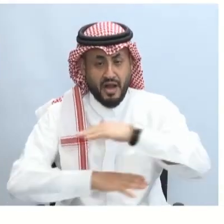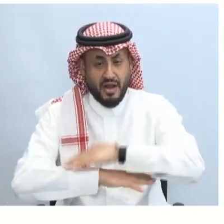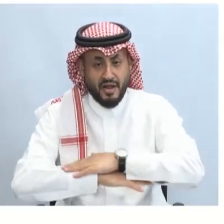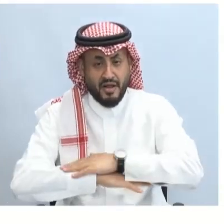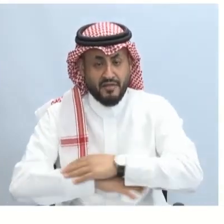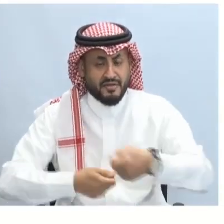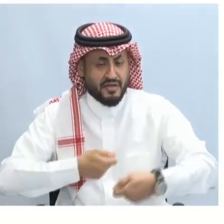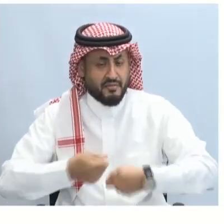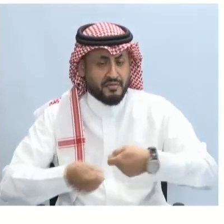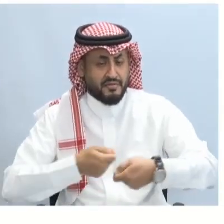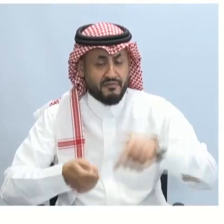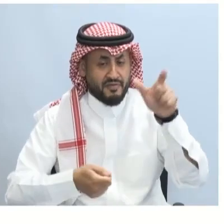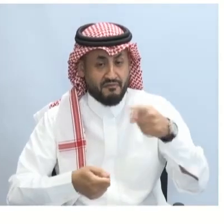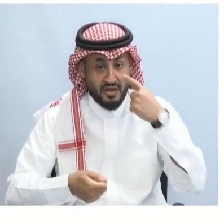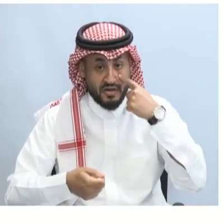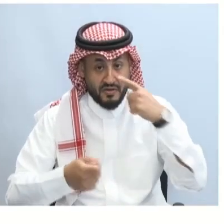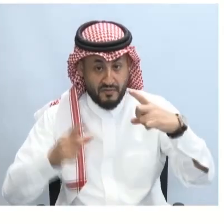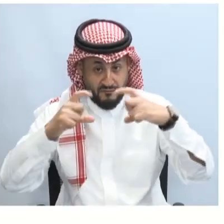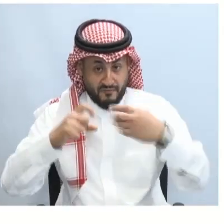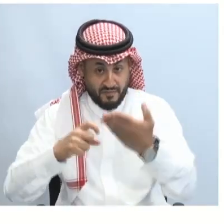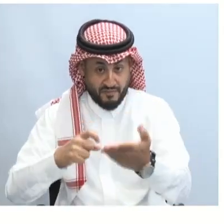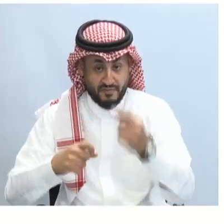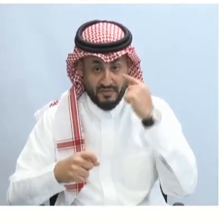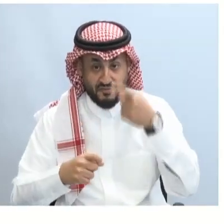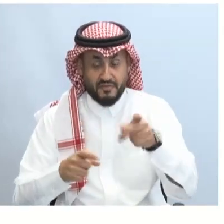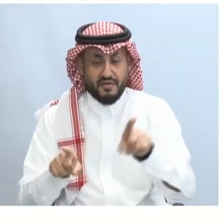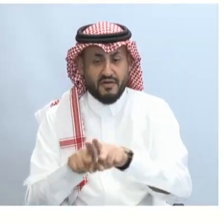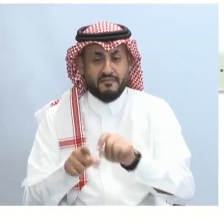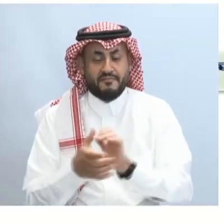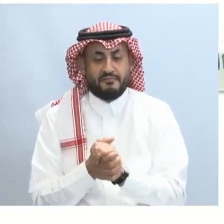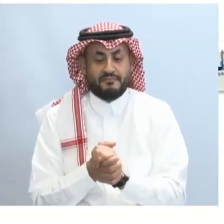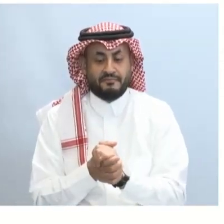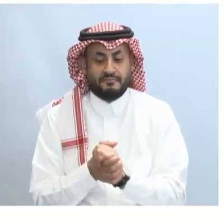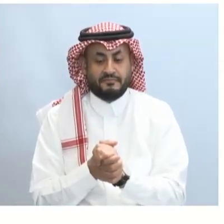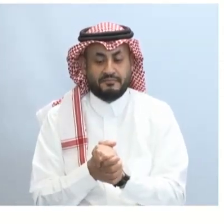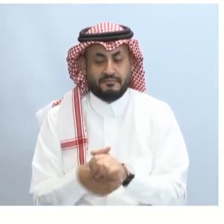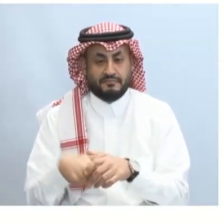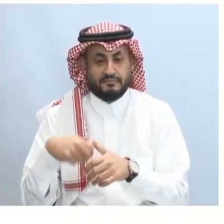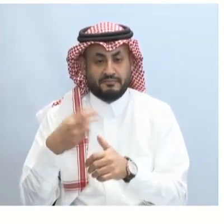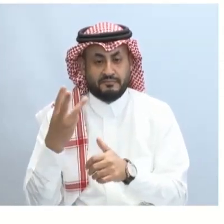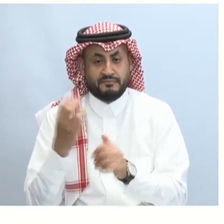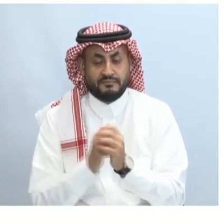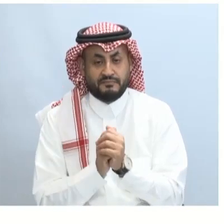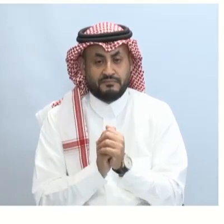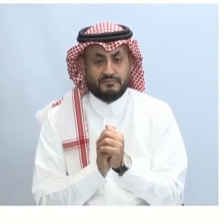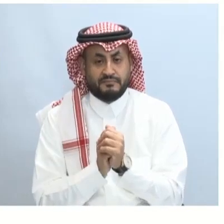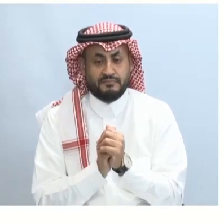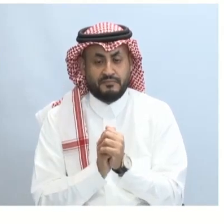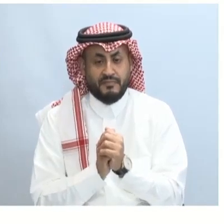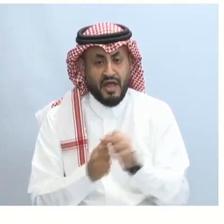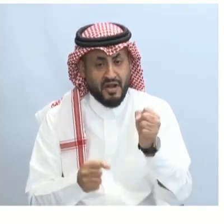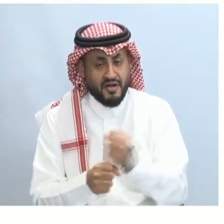مع الناس من خلال المقطع المرئي الذي ساعرضه عليكم باذن الله تعالى ثالثا ان يطبق